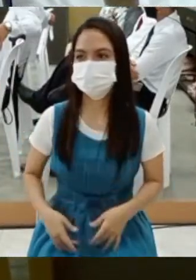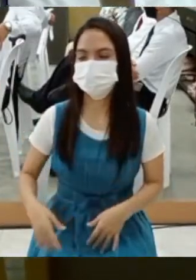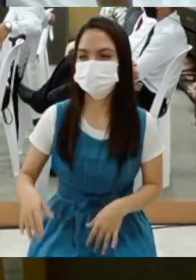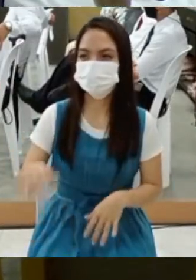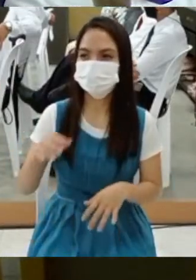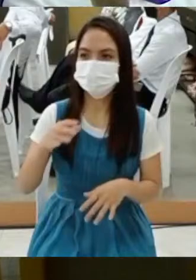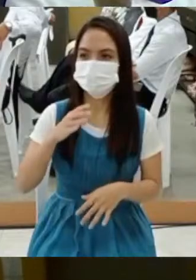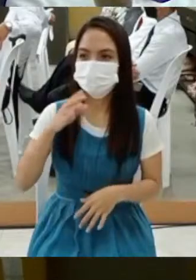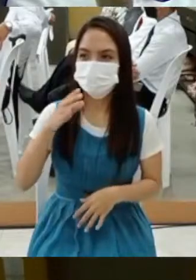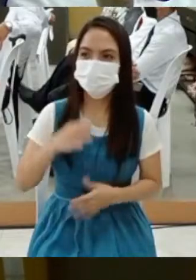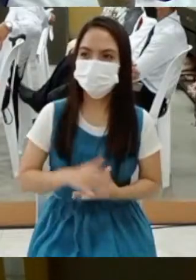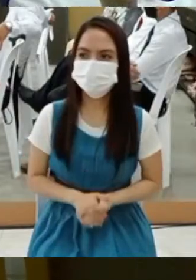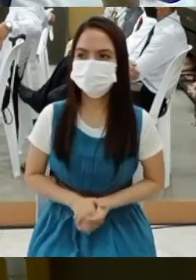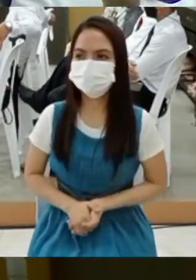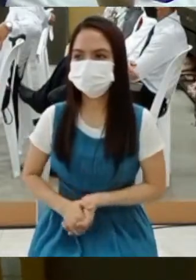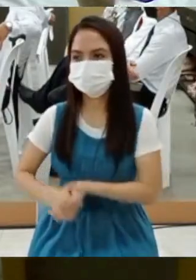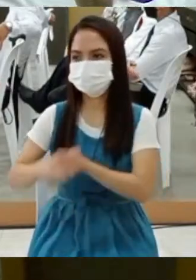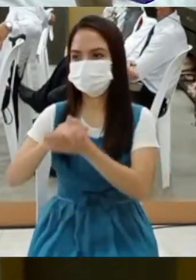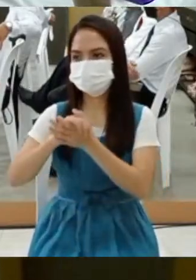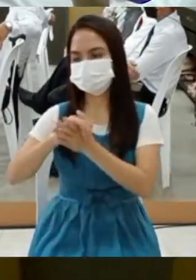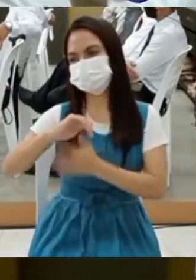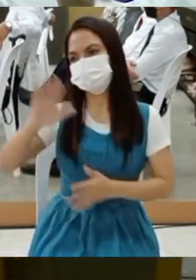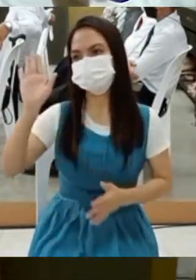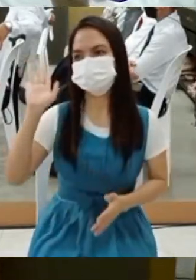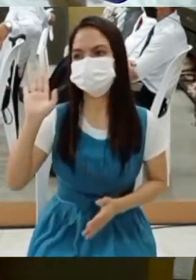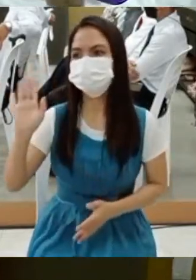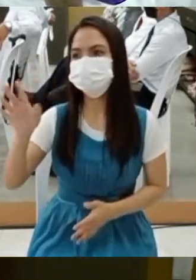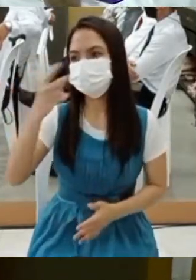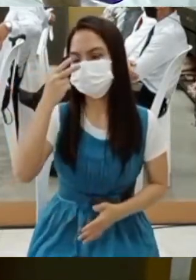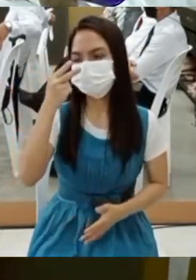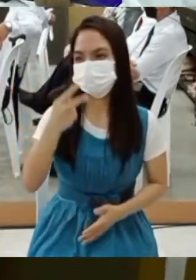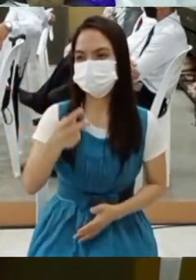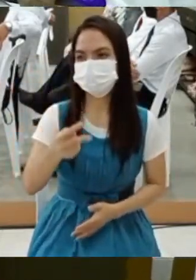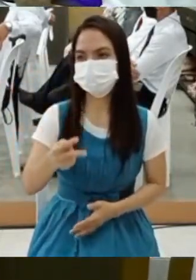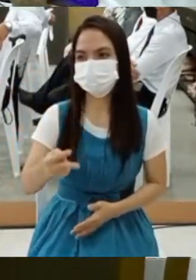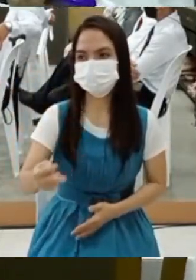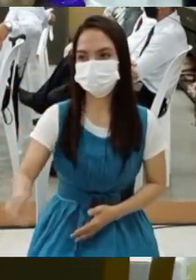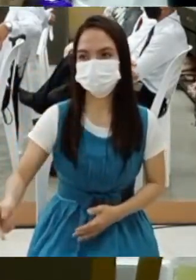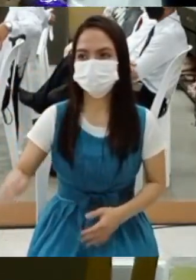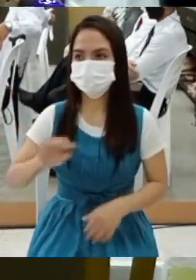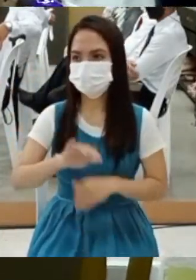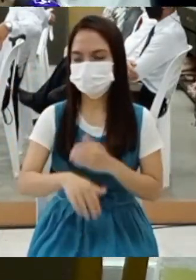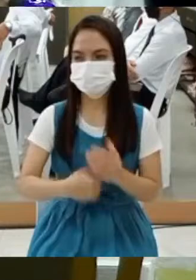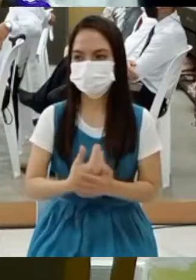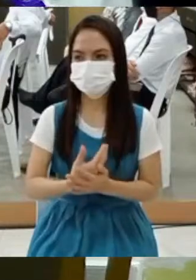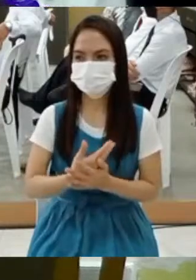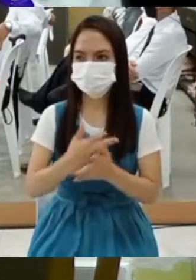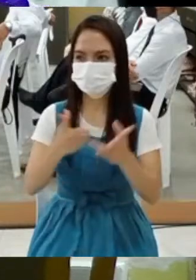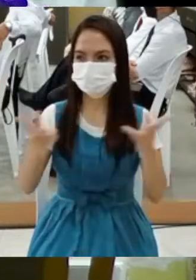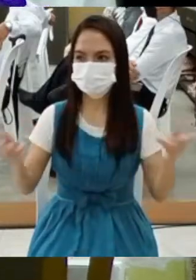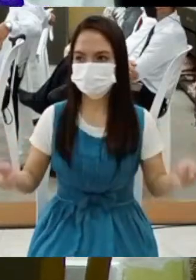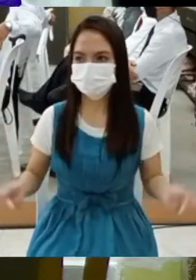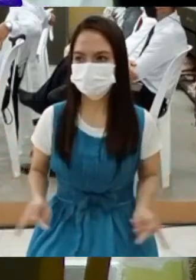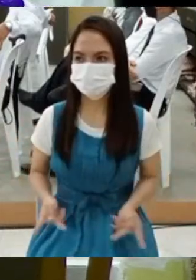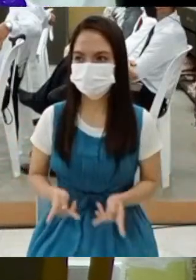Pagdamay kay kita sa lahat ng dako, at